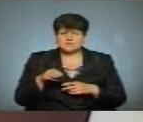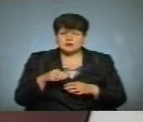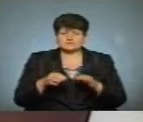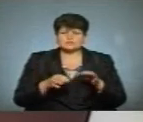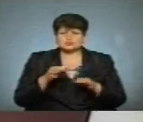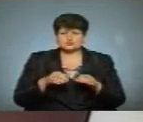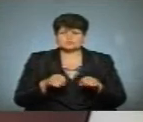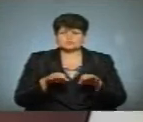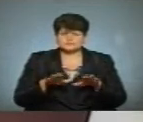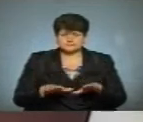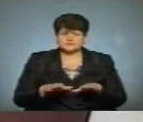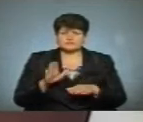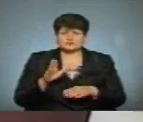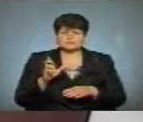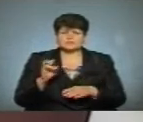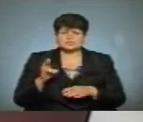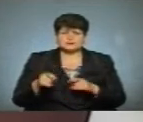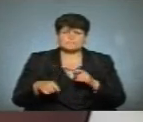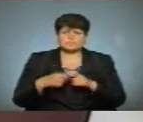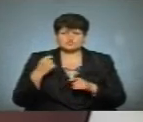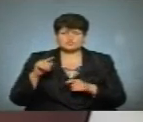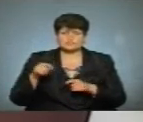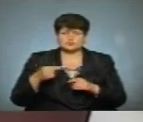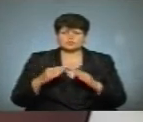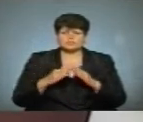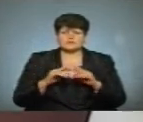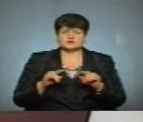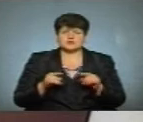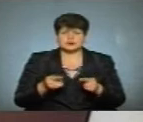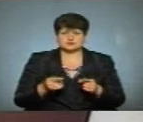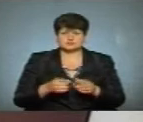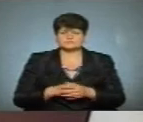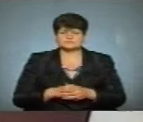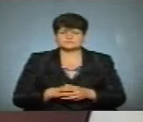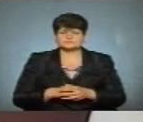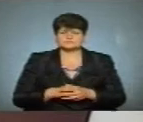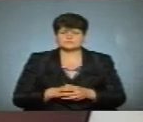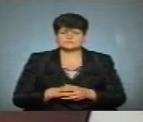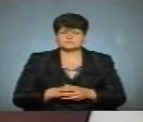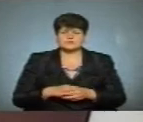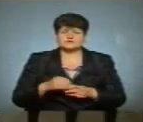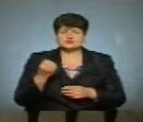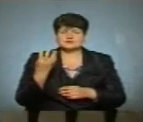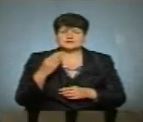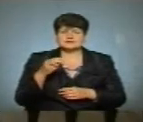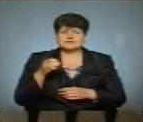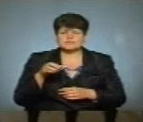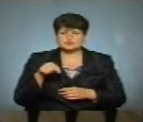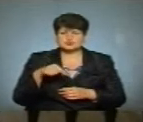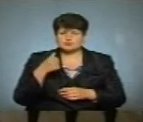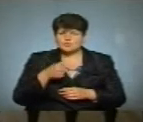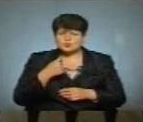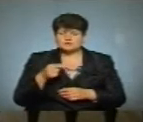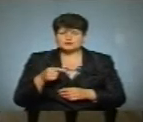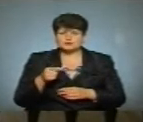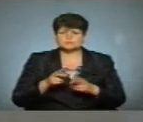змін вирок, Володимир Біляшевич порушував вимоги домашнього арешту, каже Сергій Крета. Нагадаю, 14 травня цього року